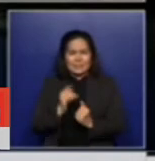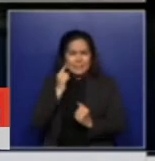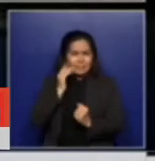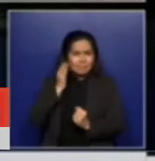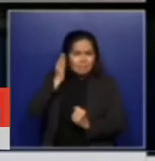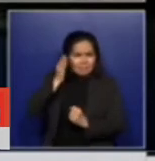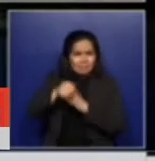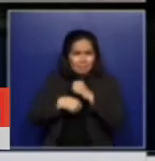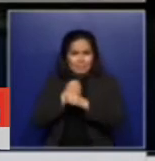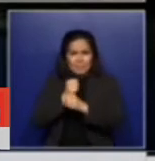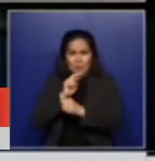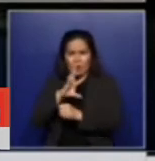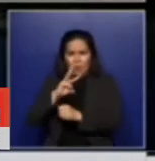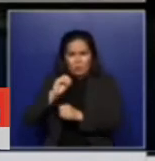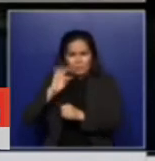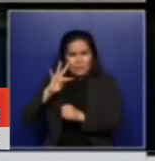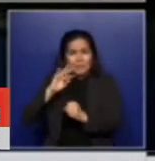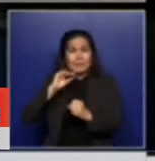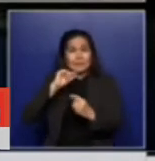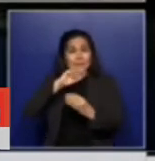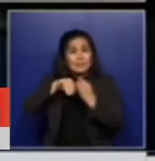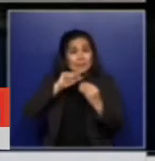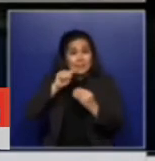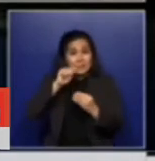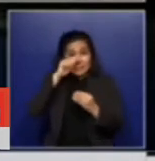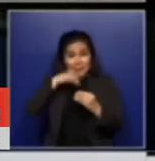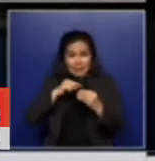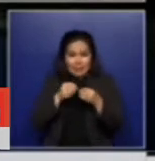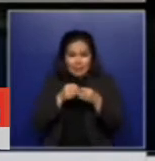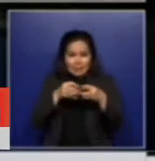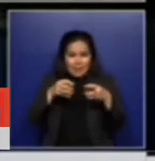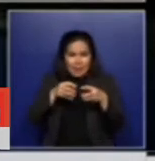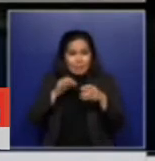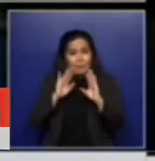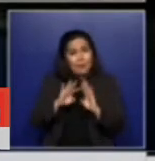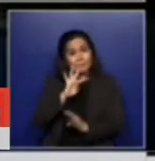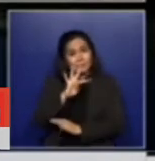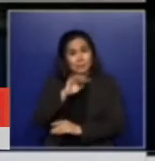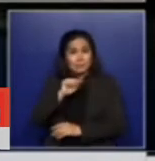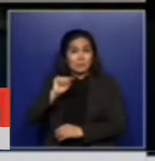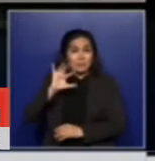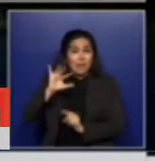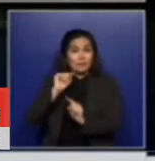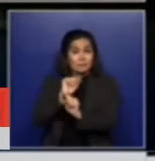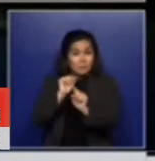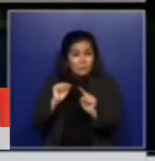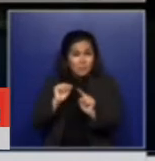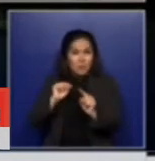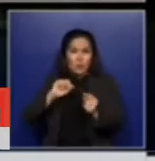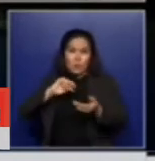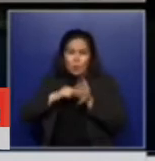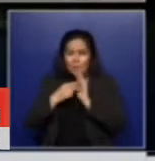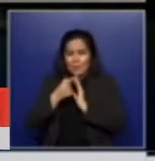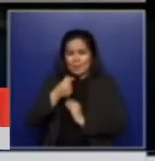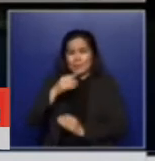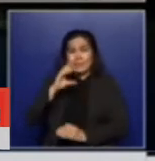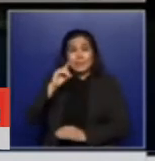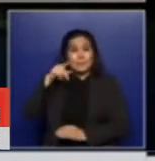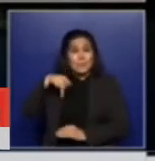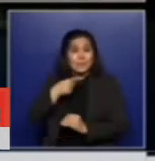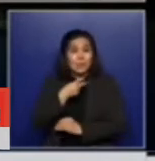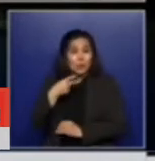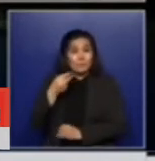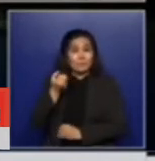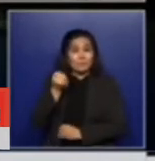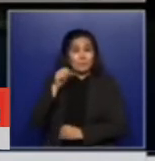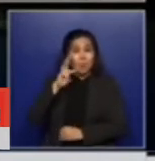64นะครับจะขยายตัวร้อยละ 4-5 ซึ่งก็จะทำให้ GDP เท่ากับ 16.835 ล้านล้าน